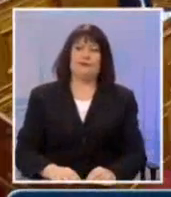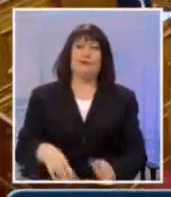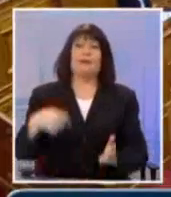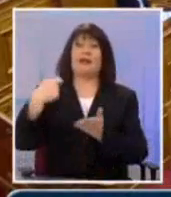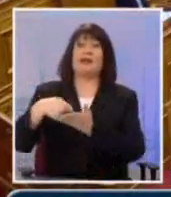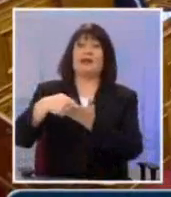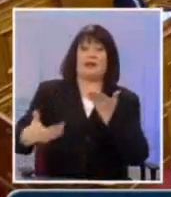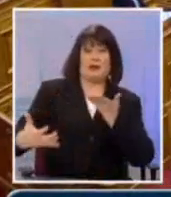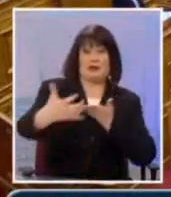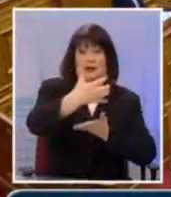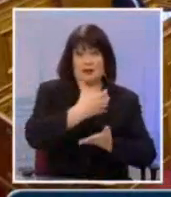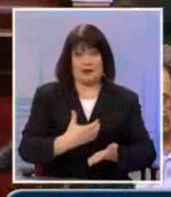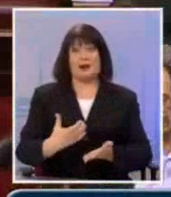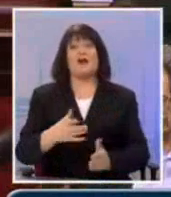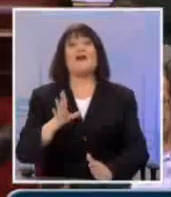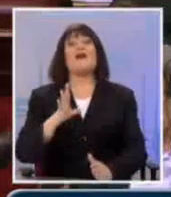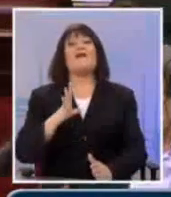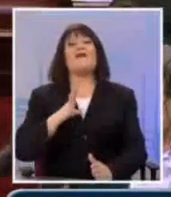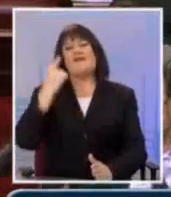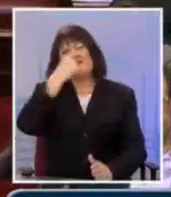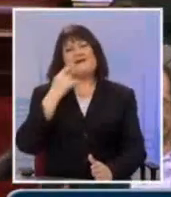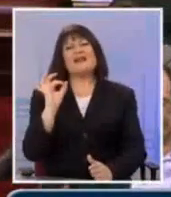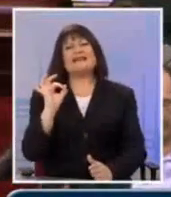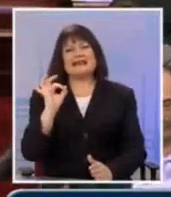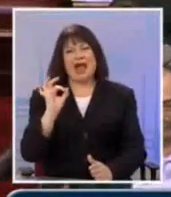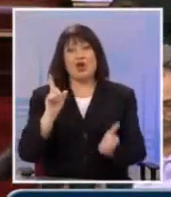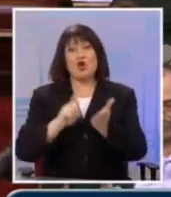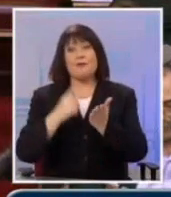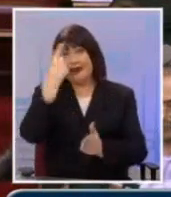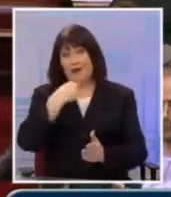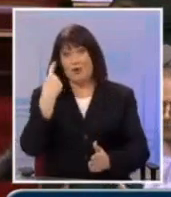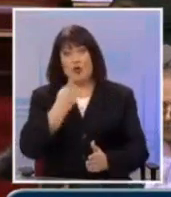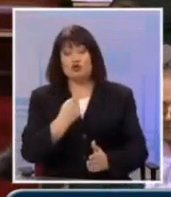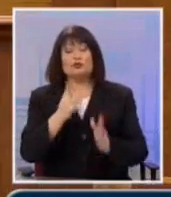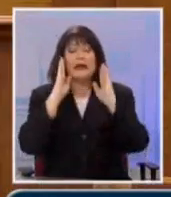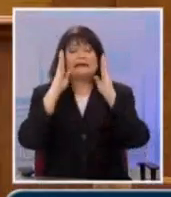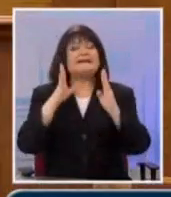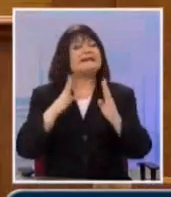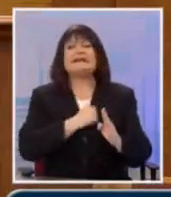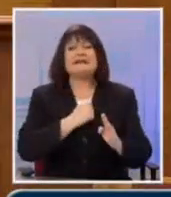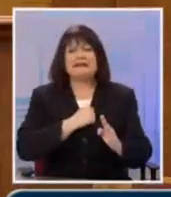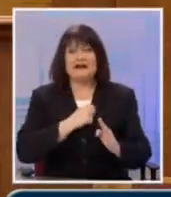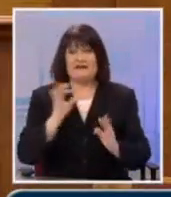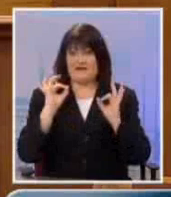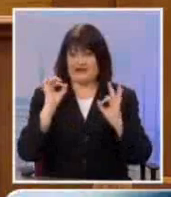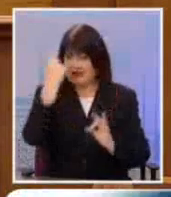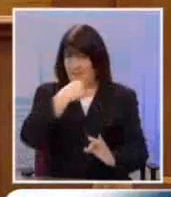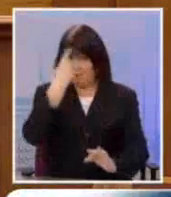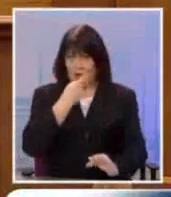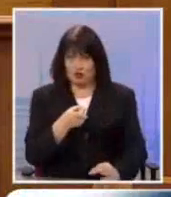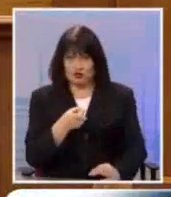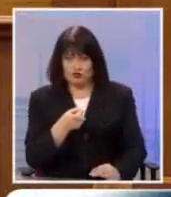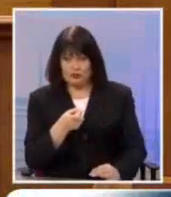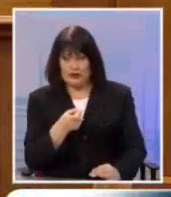φορολογικών εσόδων φυσικών και νομικών προσώπων δείχνει τη ταξική κατεύθυνση των προϋπολογισμών. Τα φυσικά πρόσωπα